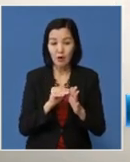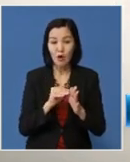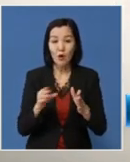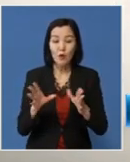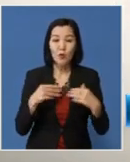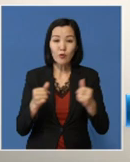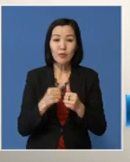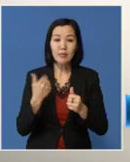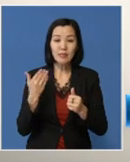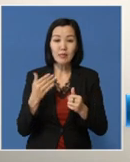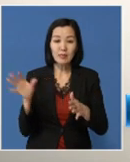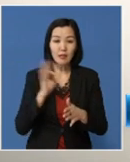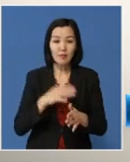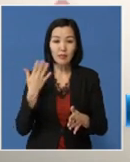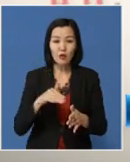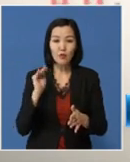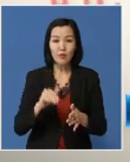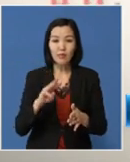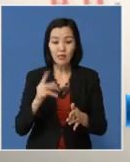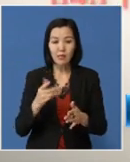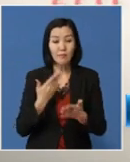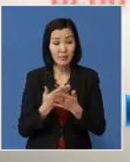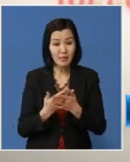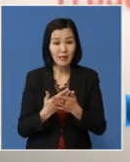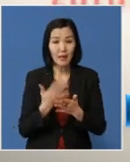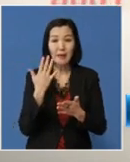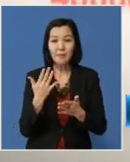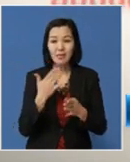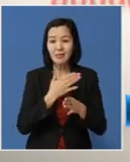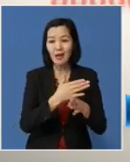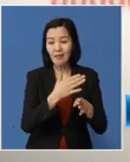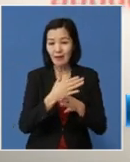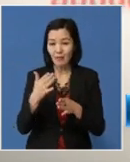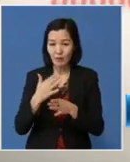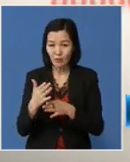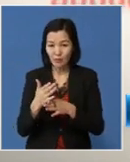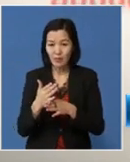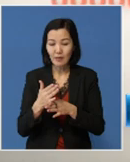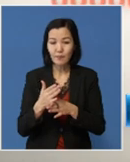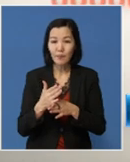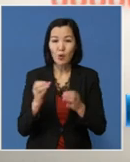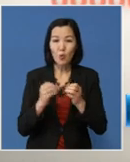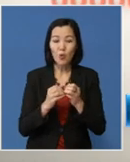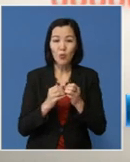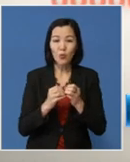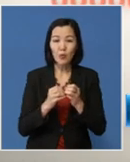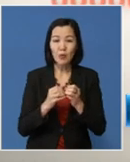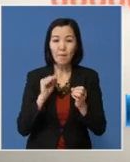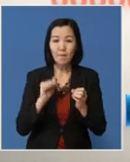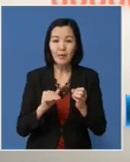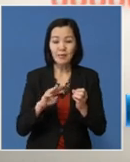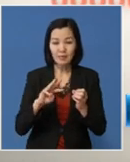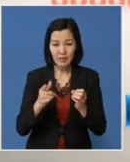табысы 50000 теңгені құрайды. Егер бұл табысты 5 адамға отбасы мүшесінің санына бөлсек, онда біз отбасының жан